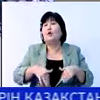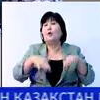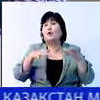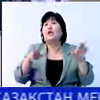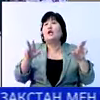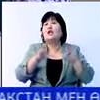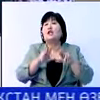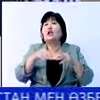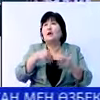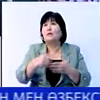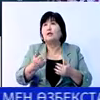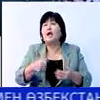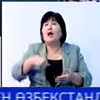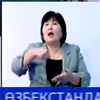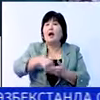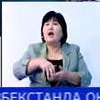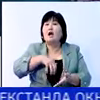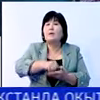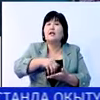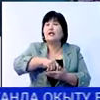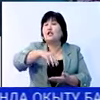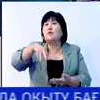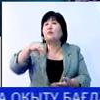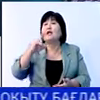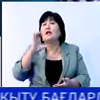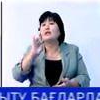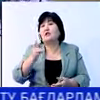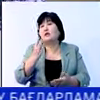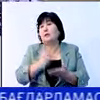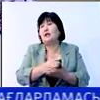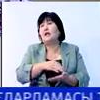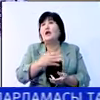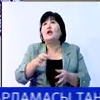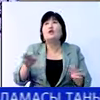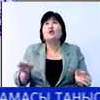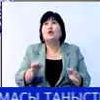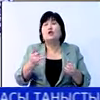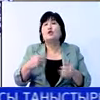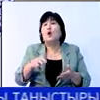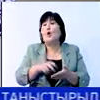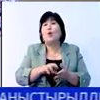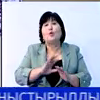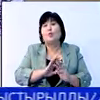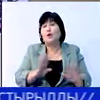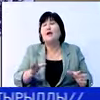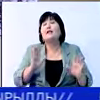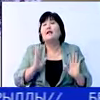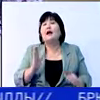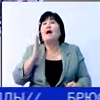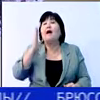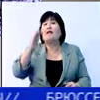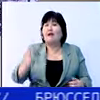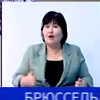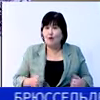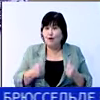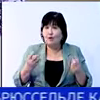соны алдым. Қамыр илейтін өзінің миксері бар, соны алдым, тестомесі. Еш нәрседен қорықпау керек, тек қана алға ұмтылу